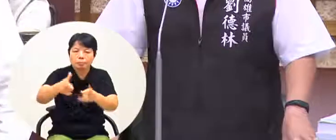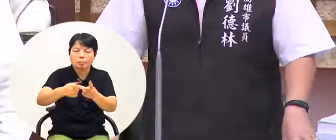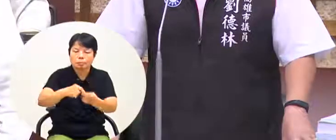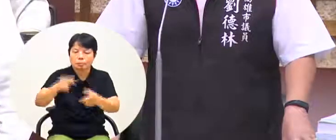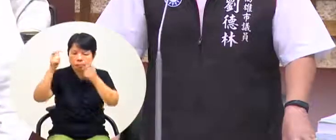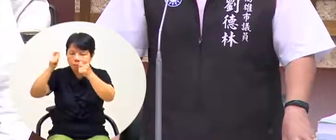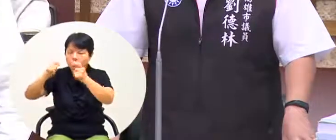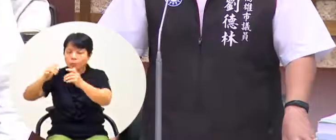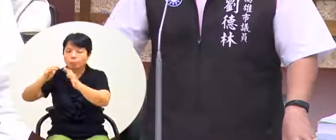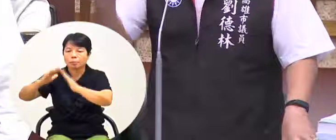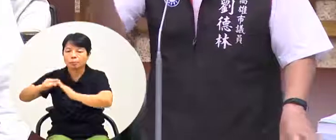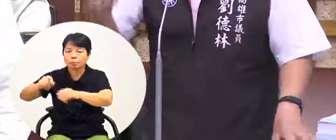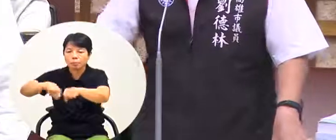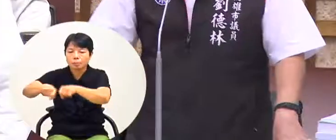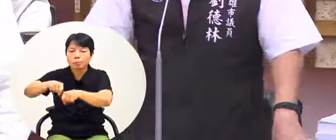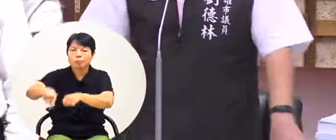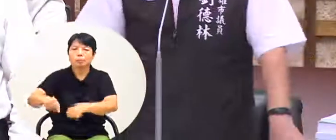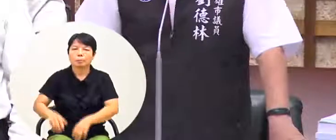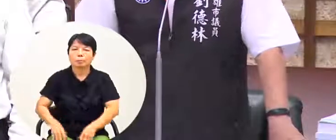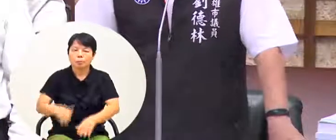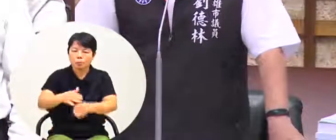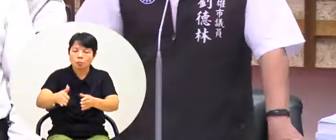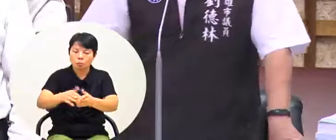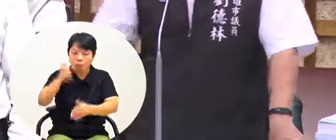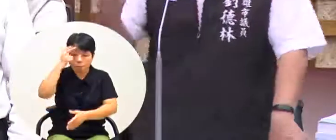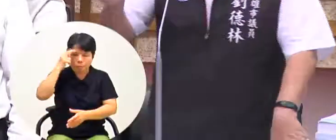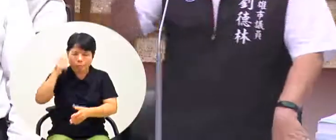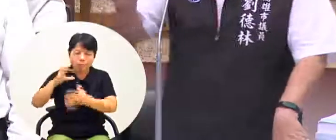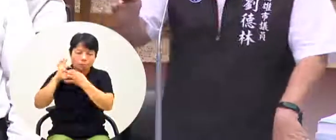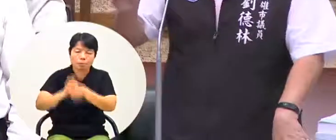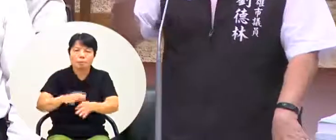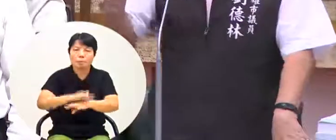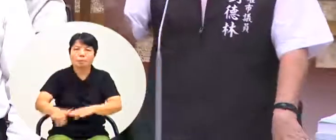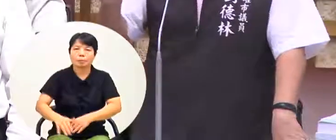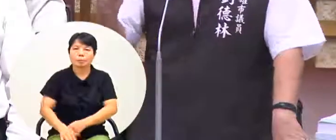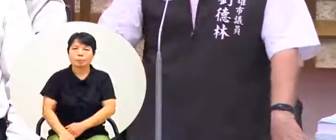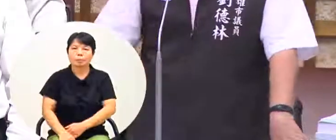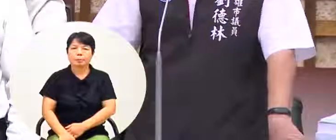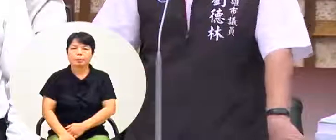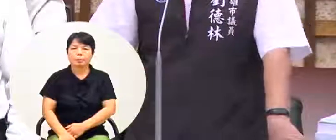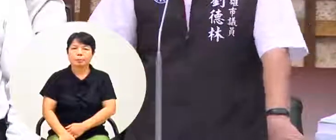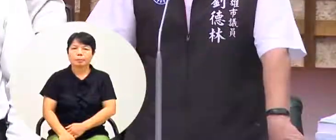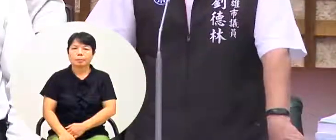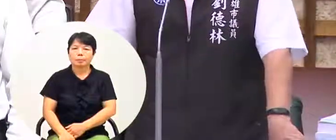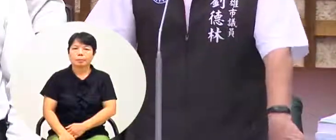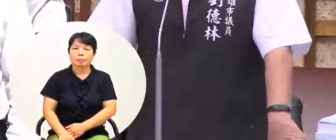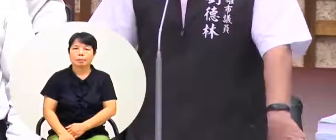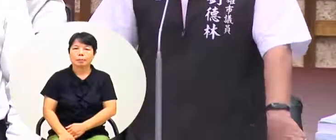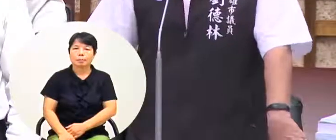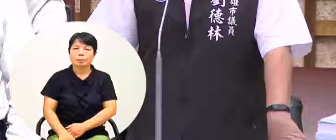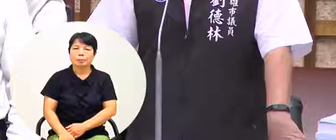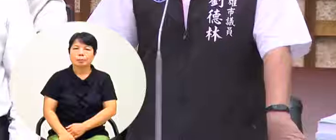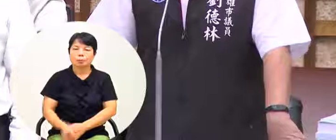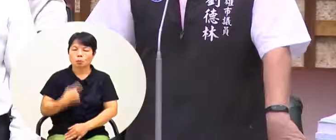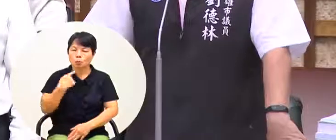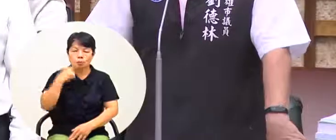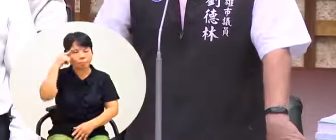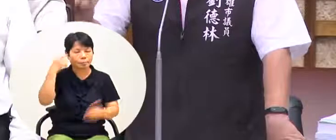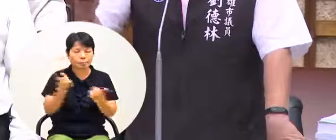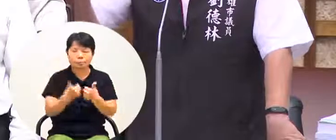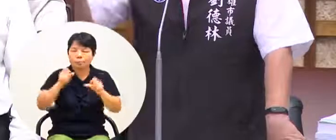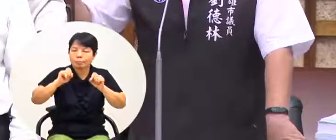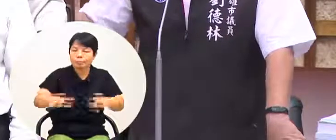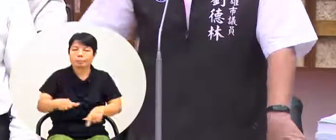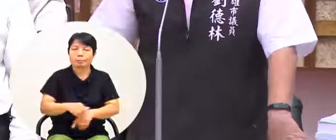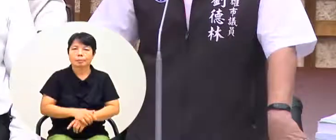会坚持下去。 这个部分应该，这个部分我不是说反对这个局长的想法，可是